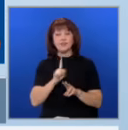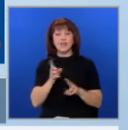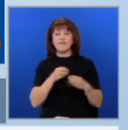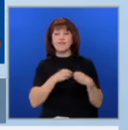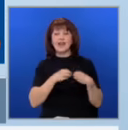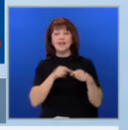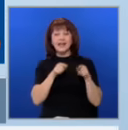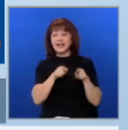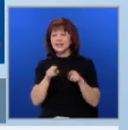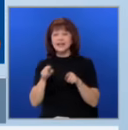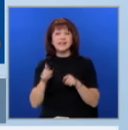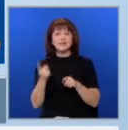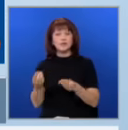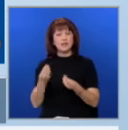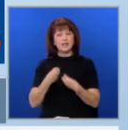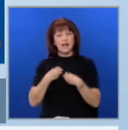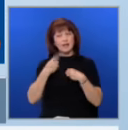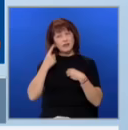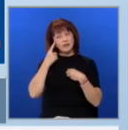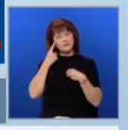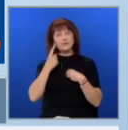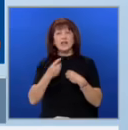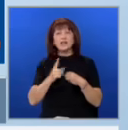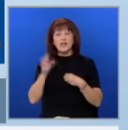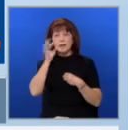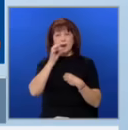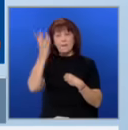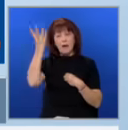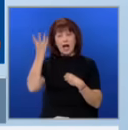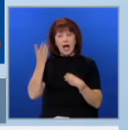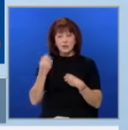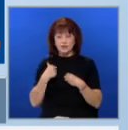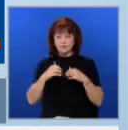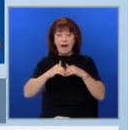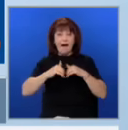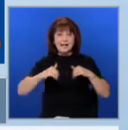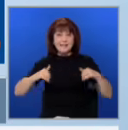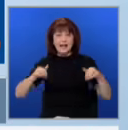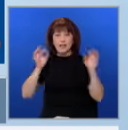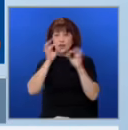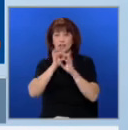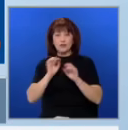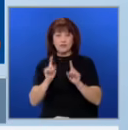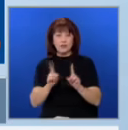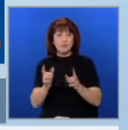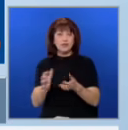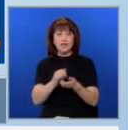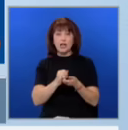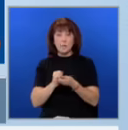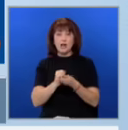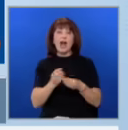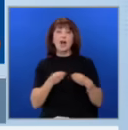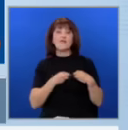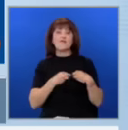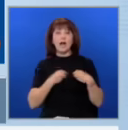тези, които се опитват да ни втълпят, че нямаме кауза, че сме разделени и нищо не може да ни обедини силно, а вярва